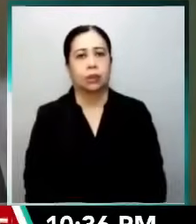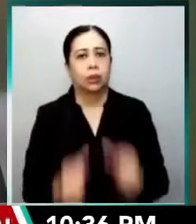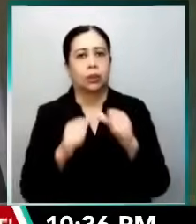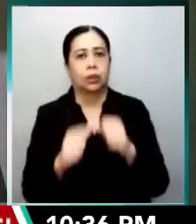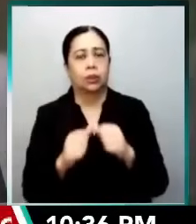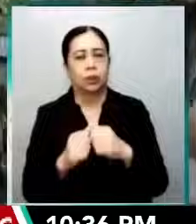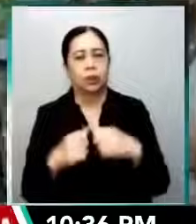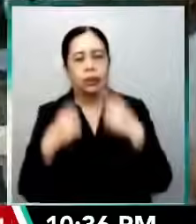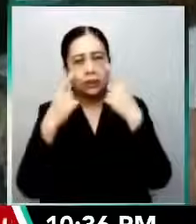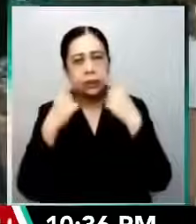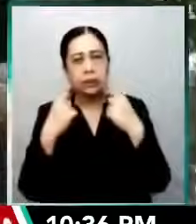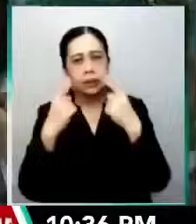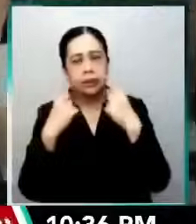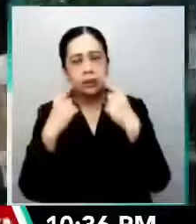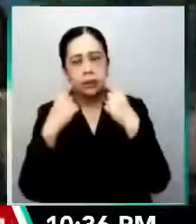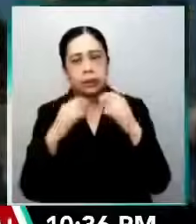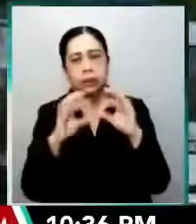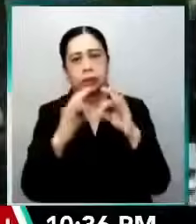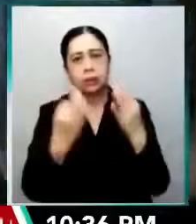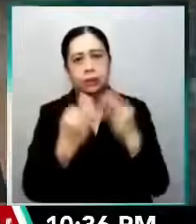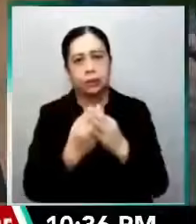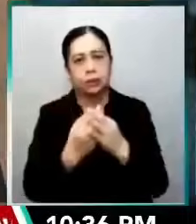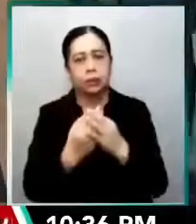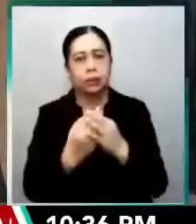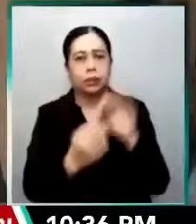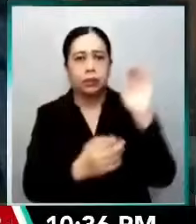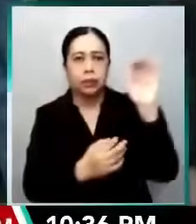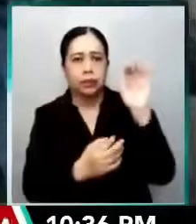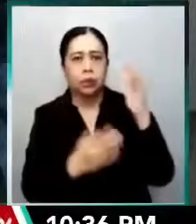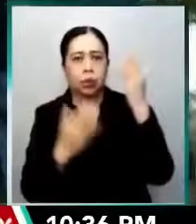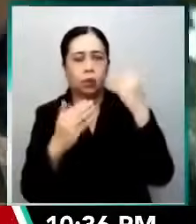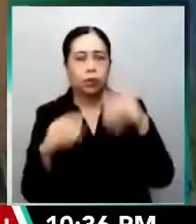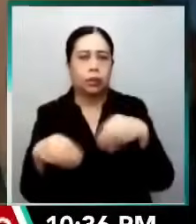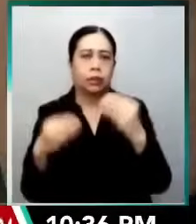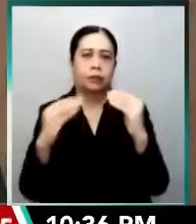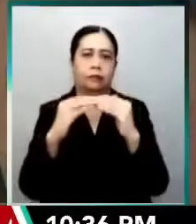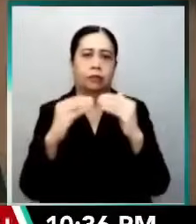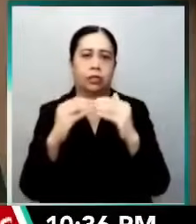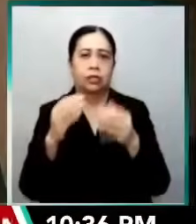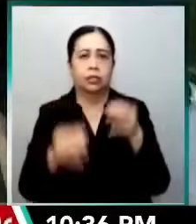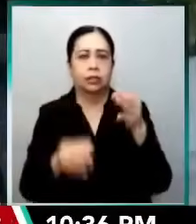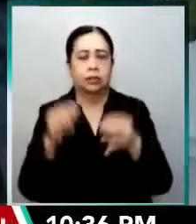mga naulila, sabay ng panawagang mabigyan ng hustisya ang binata.